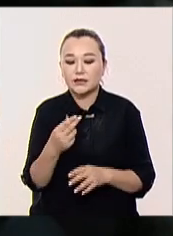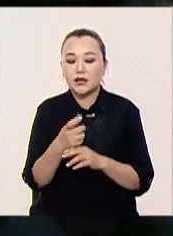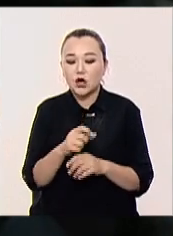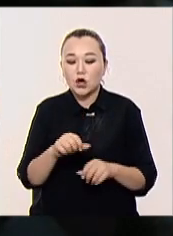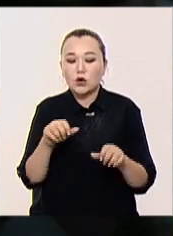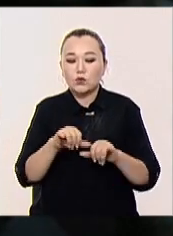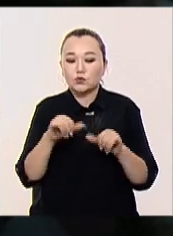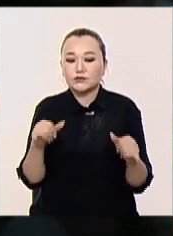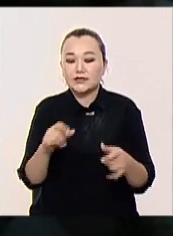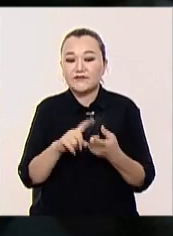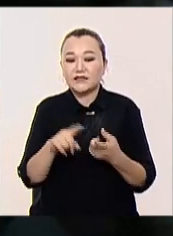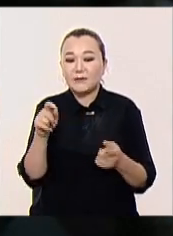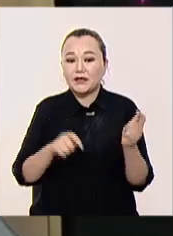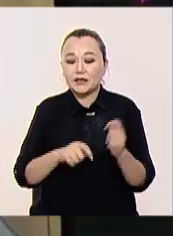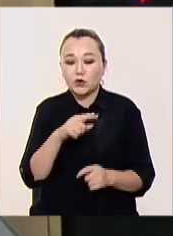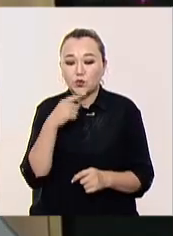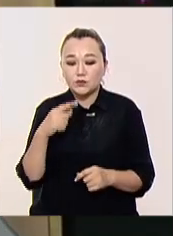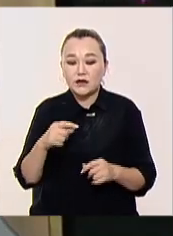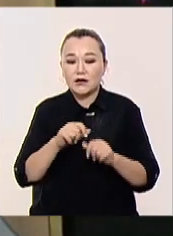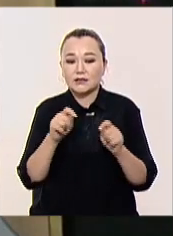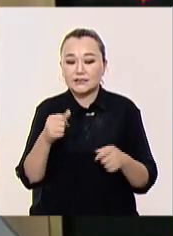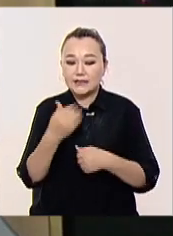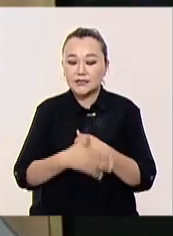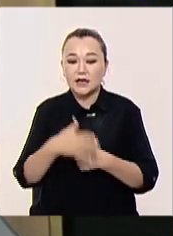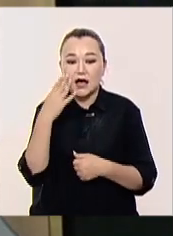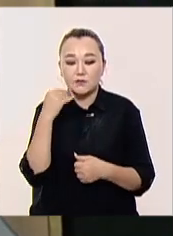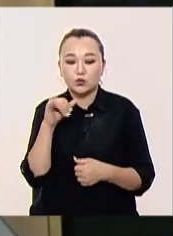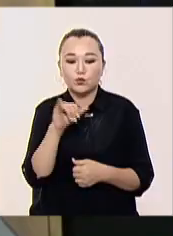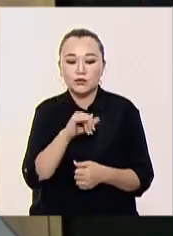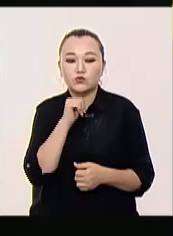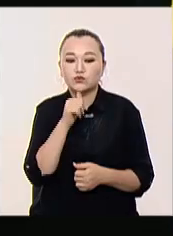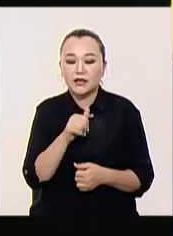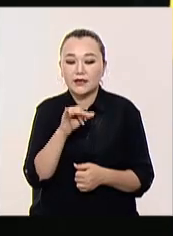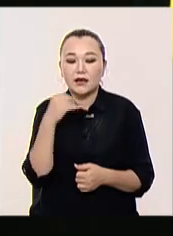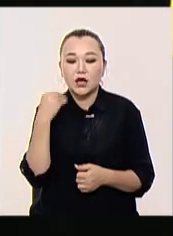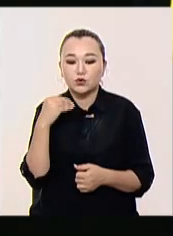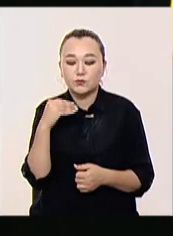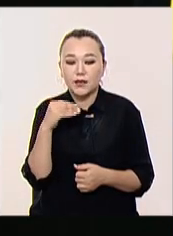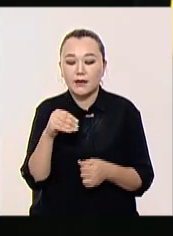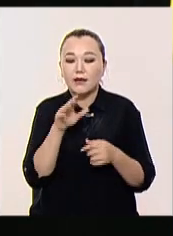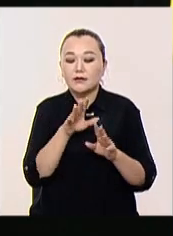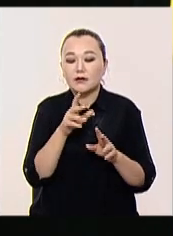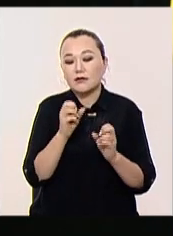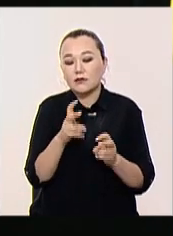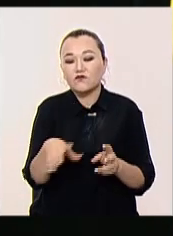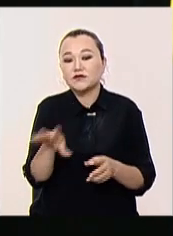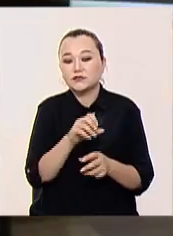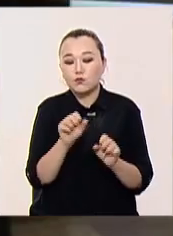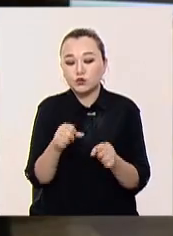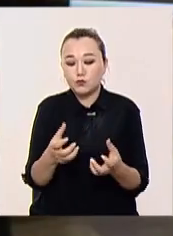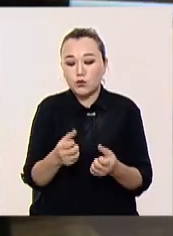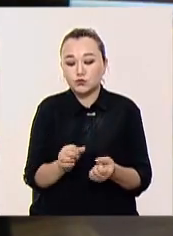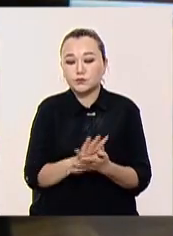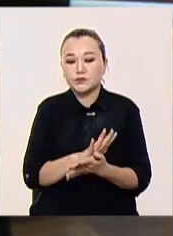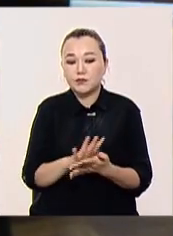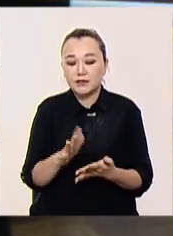ЦОНы в связи с прибытием россиян открылись в столице Алматы, Уральске, Костанае и Актобе. ИИН там, как и везде, можно получить